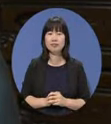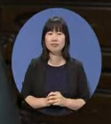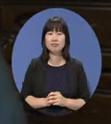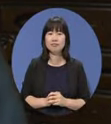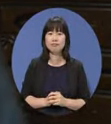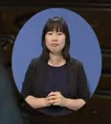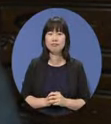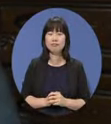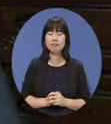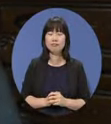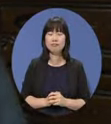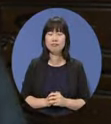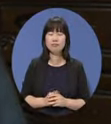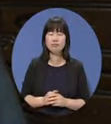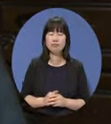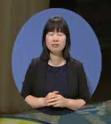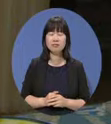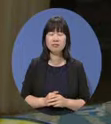다 식었어. 빨리 먹어.